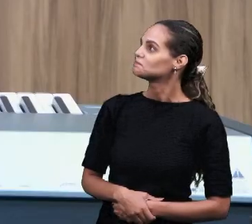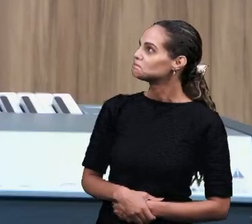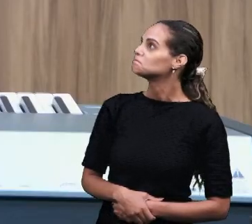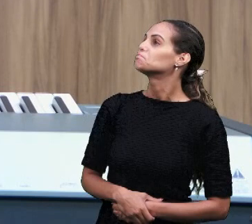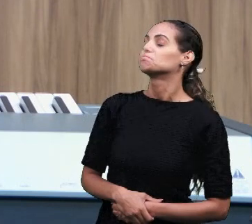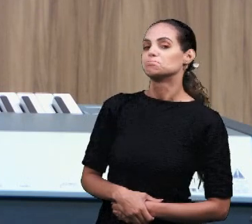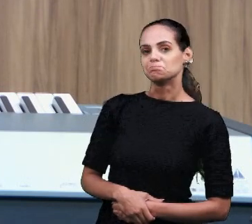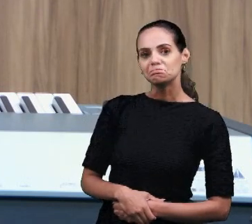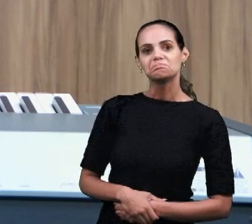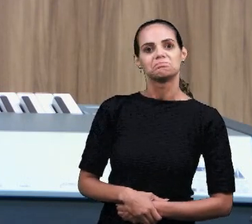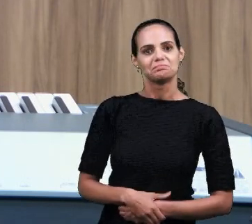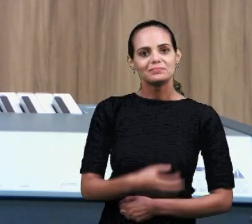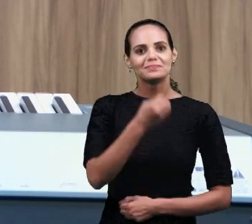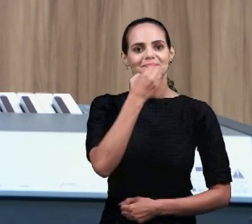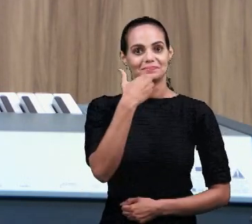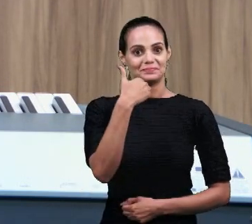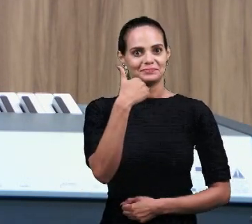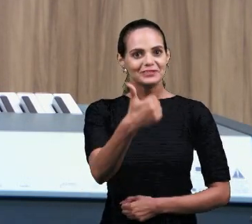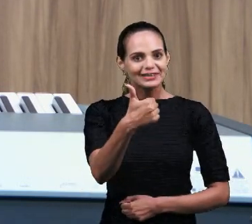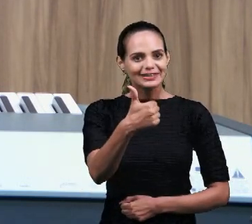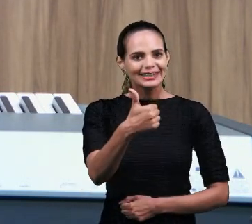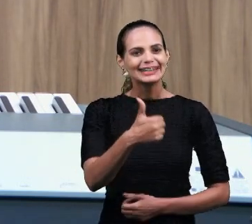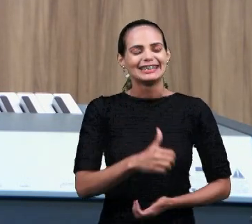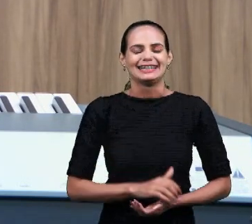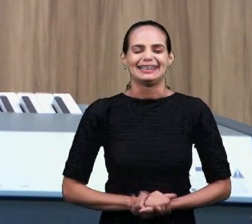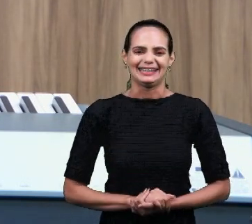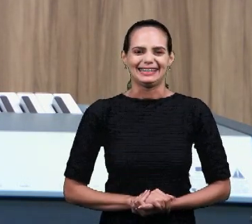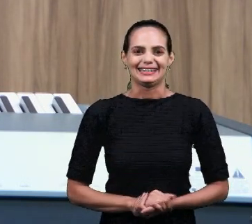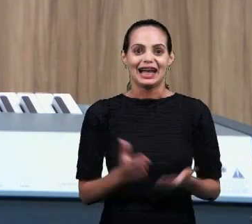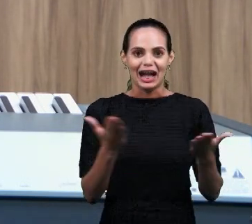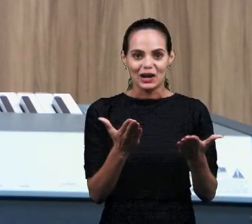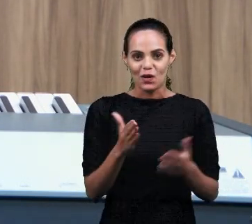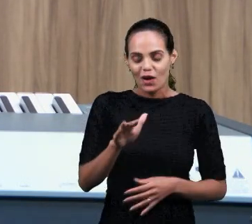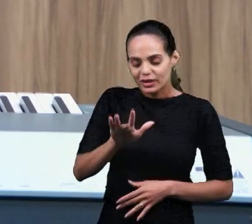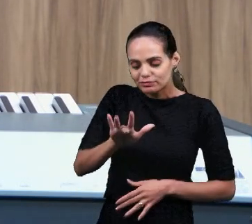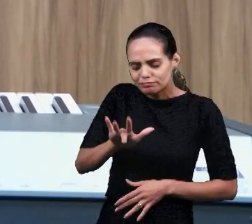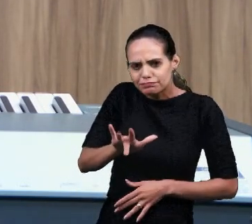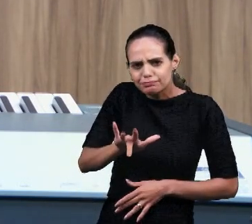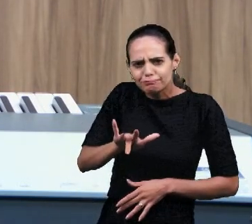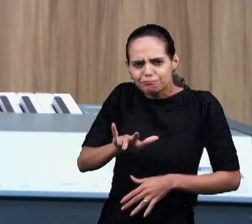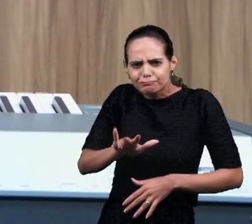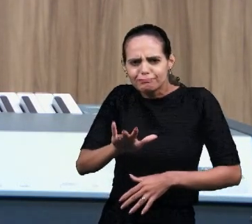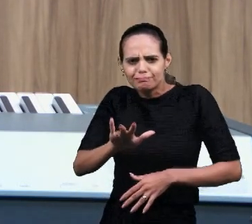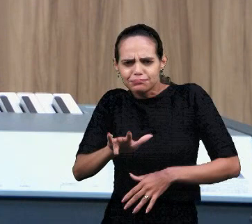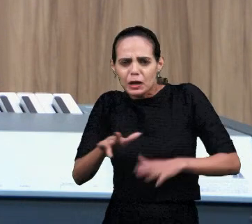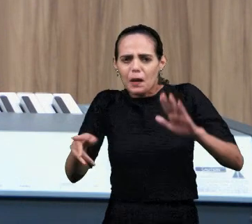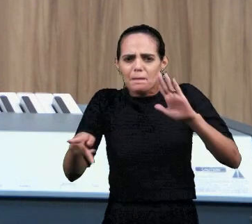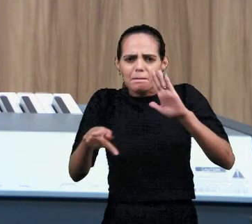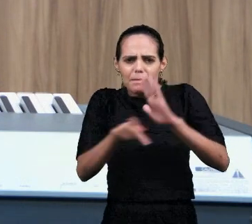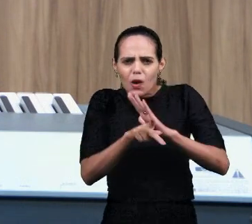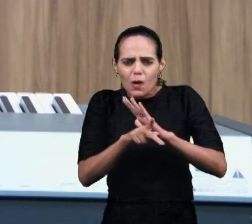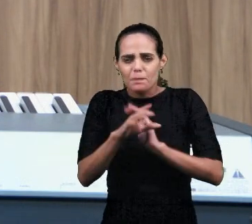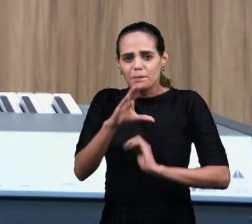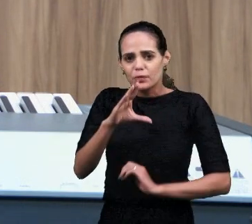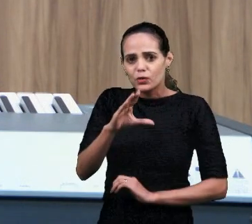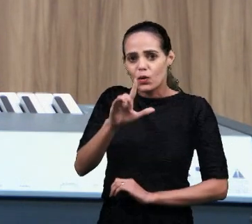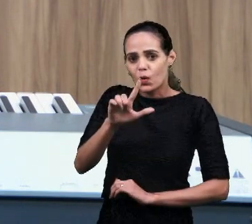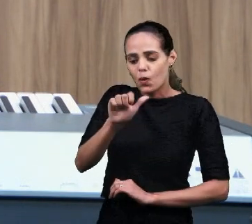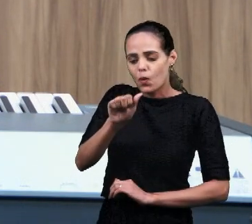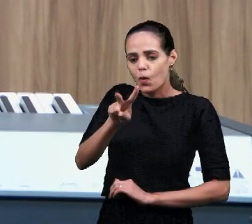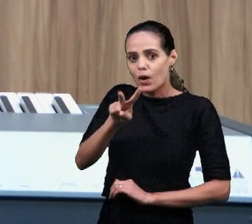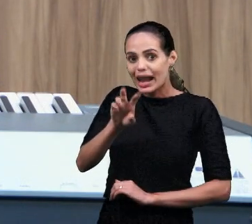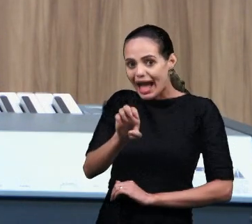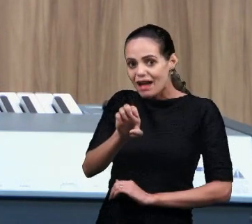Très bien. Nous allons maintenant voir les accords qui se trouvent dans la clé de Fa, l'état fondamental, la